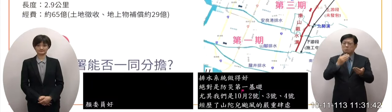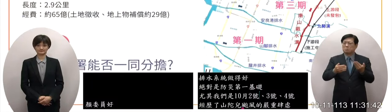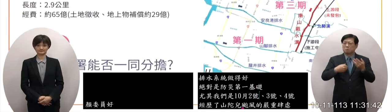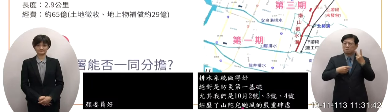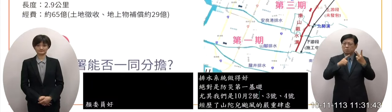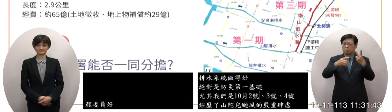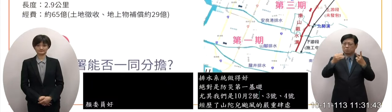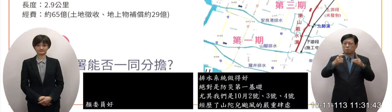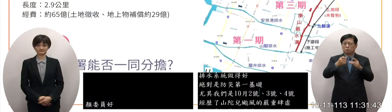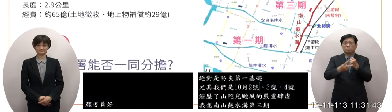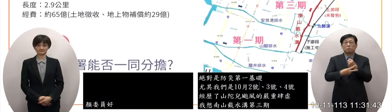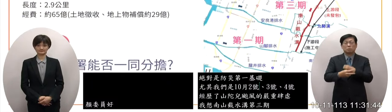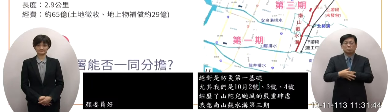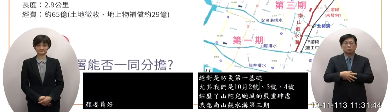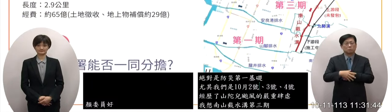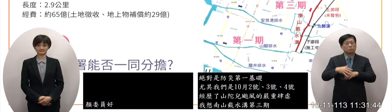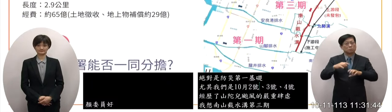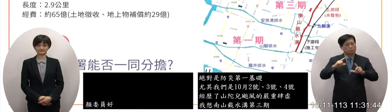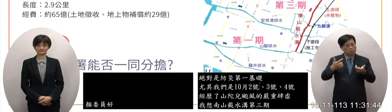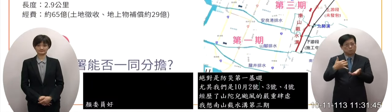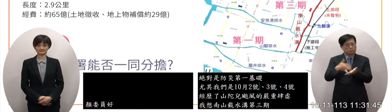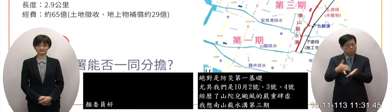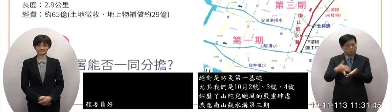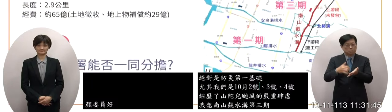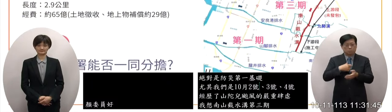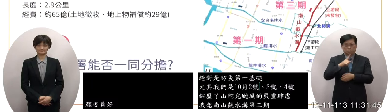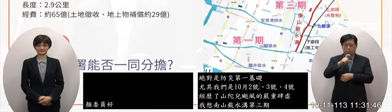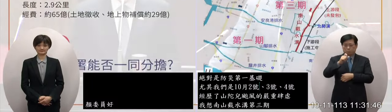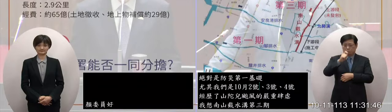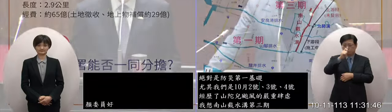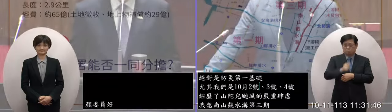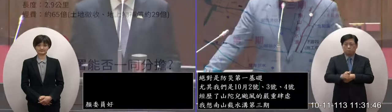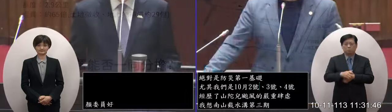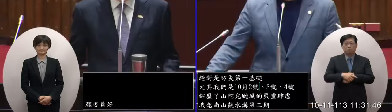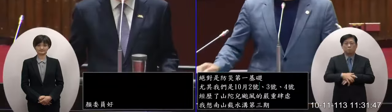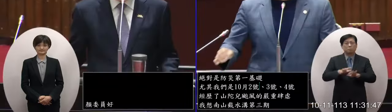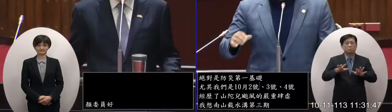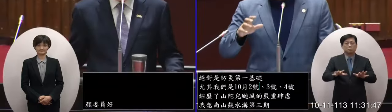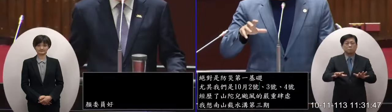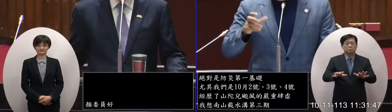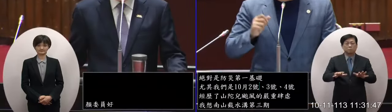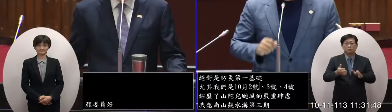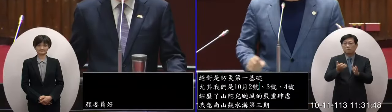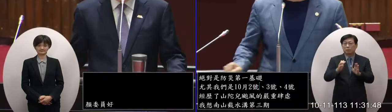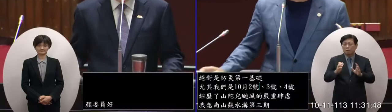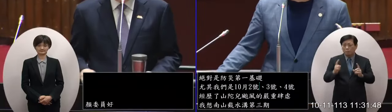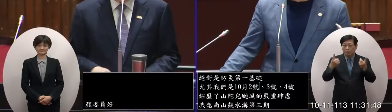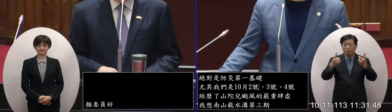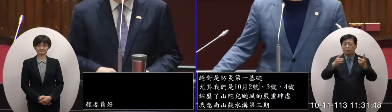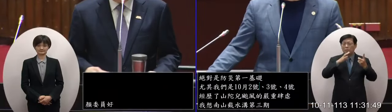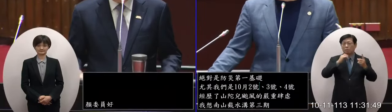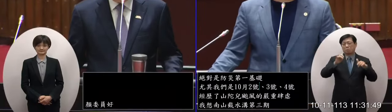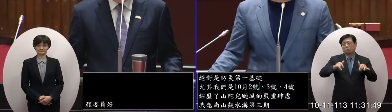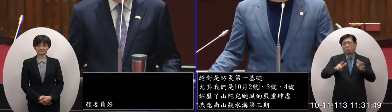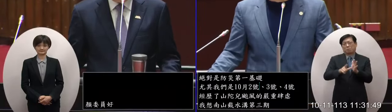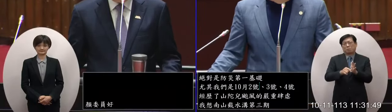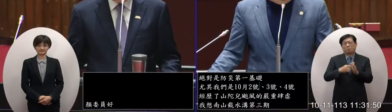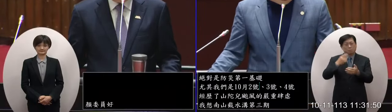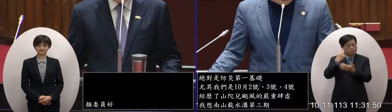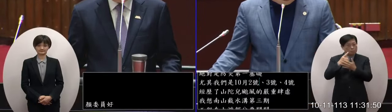度2.9公里，那出估经费需要达65亿。那现在刚好是汛期每年